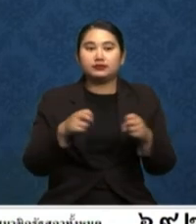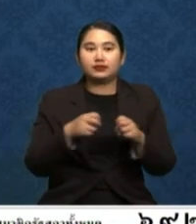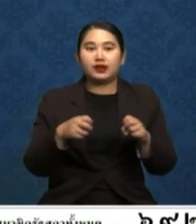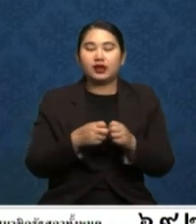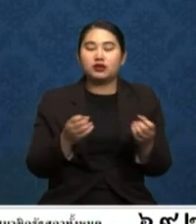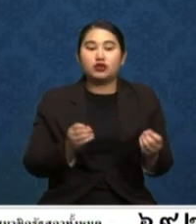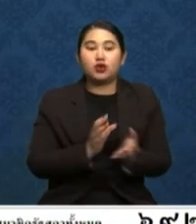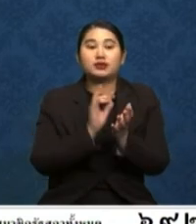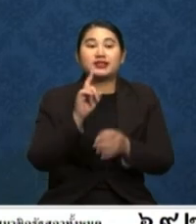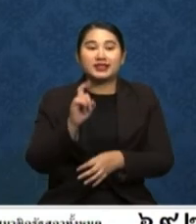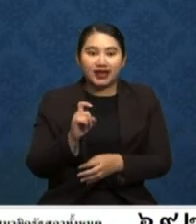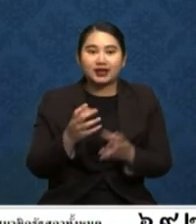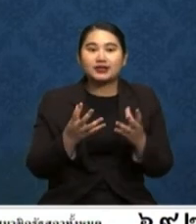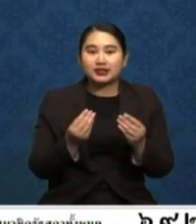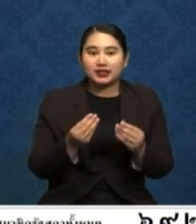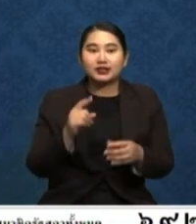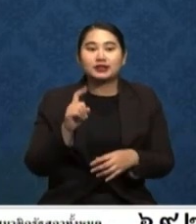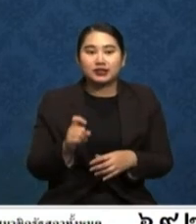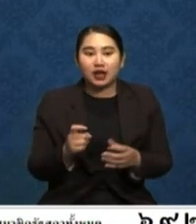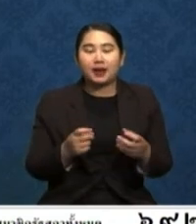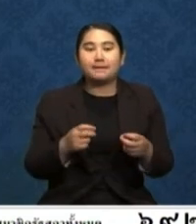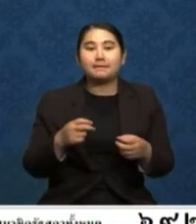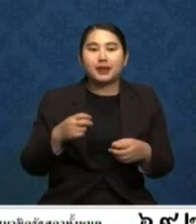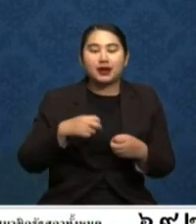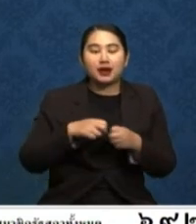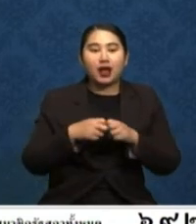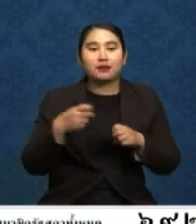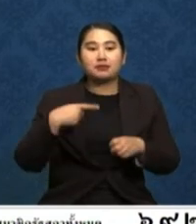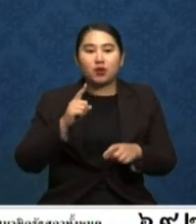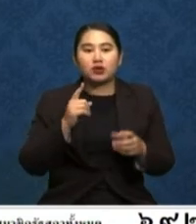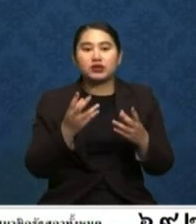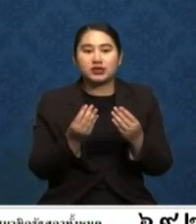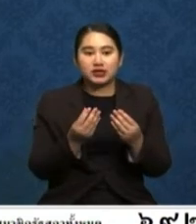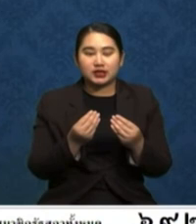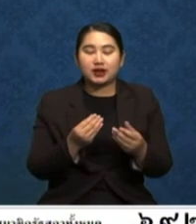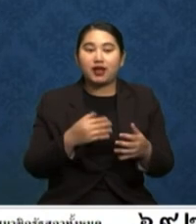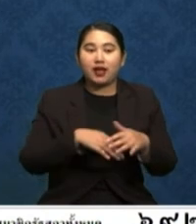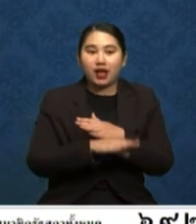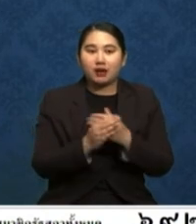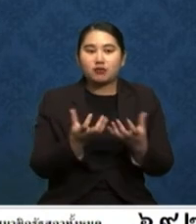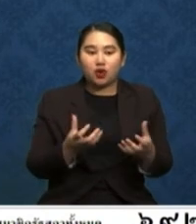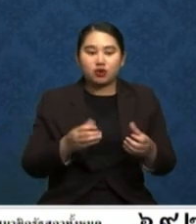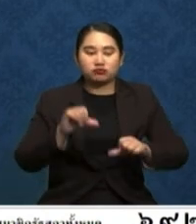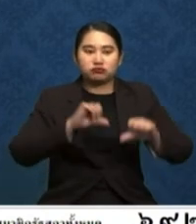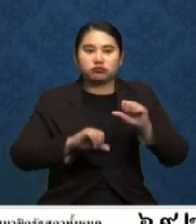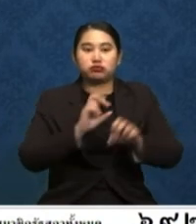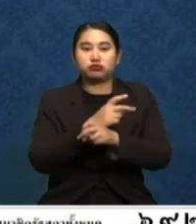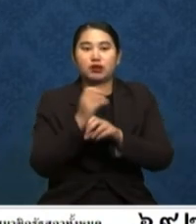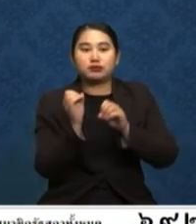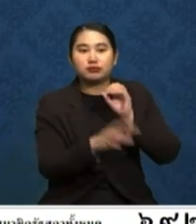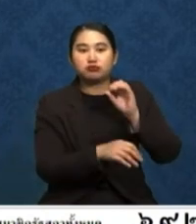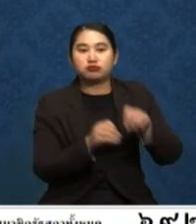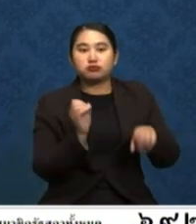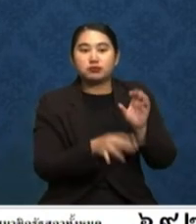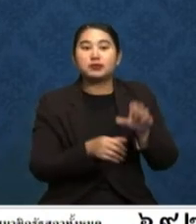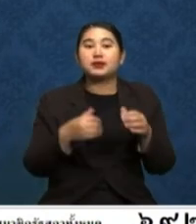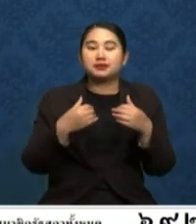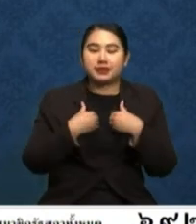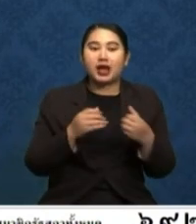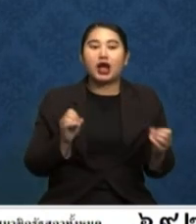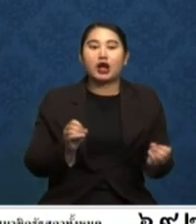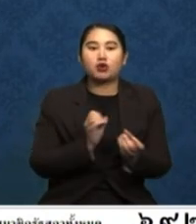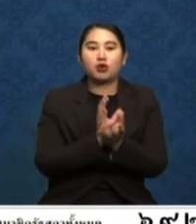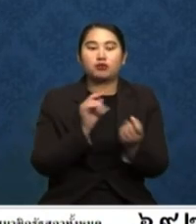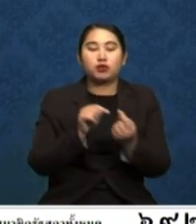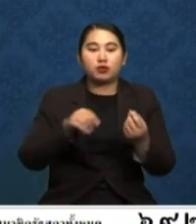เสียที่ดินการเปลี่ยนแปลงการใช้ประโยชน์ที่ดินการลักลอบทิ้งสารพิษและกากอุตสาหกรรมส่งผลกระทบกับ